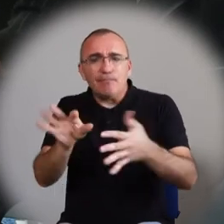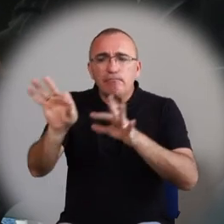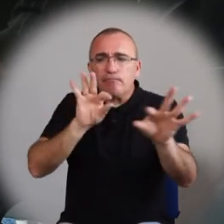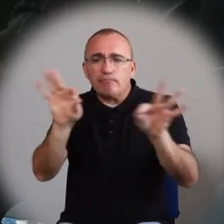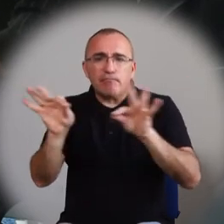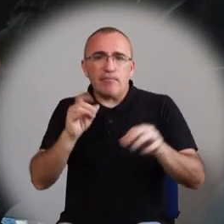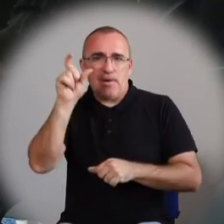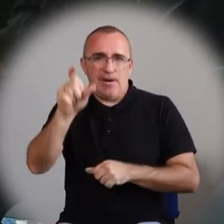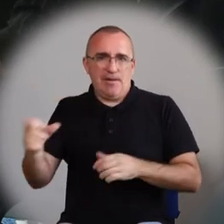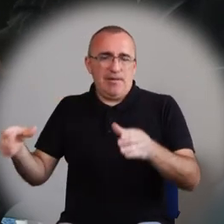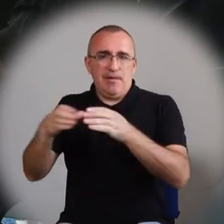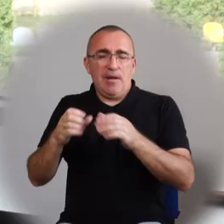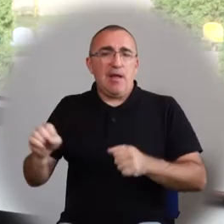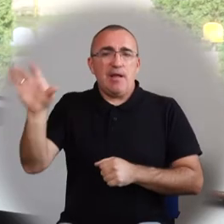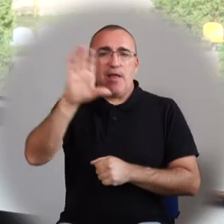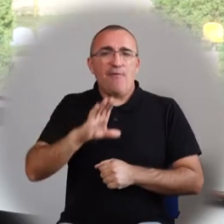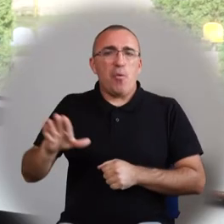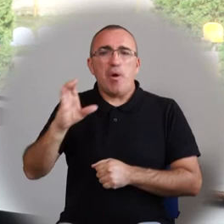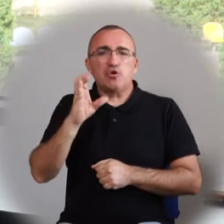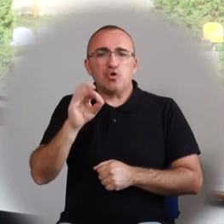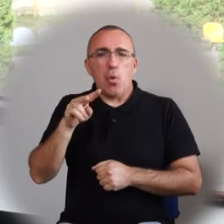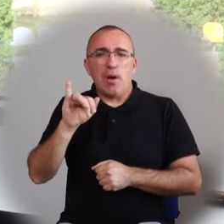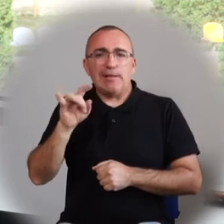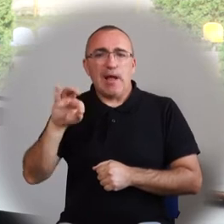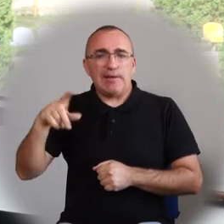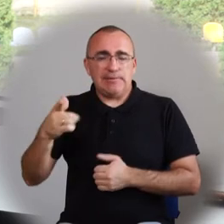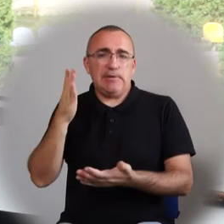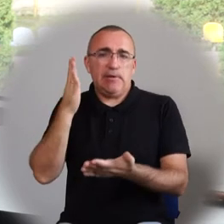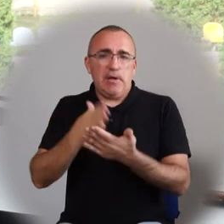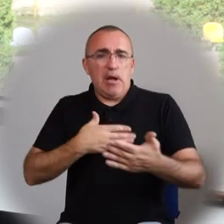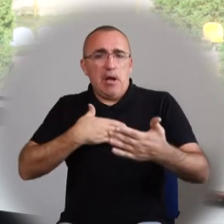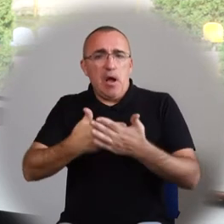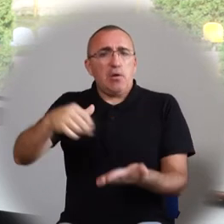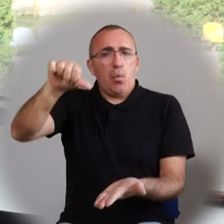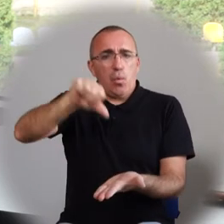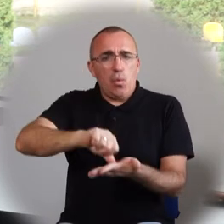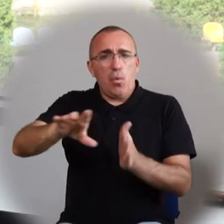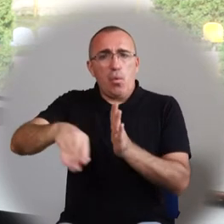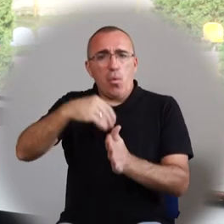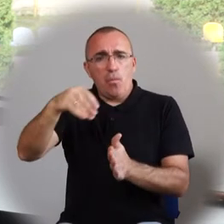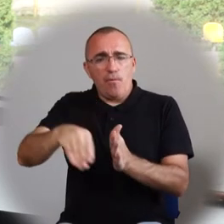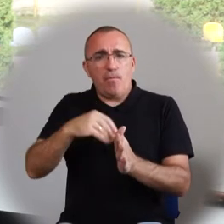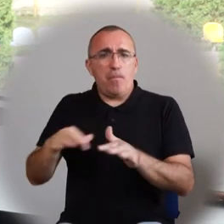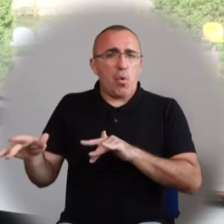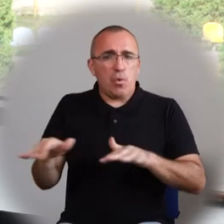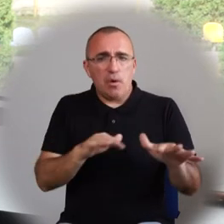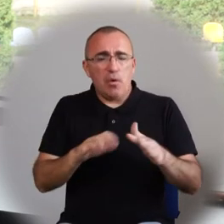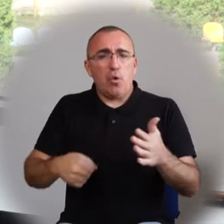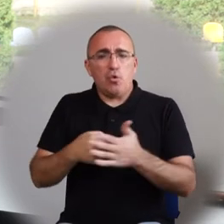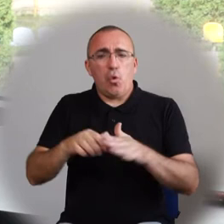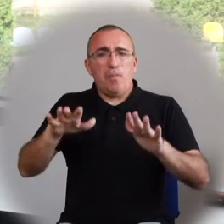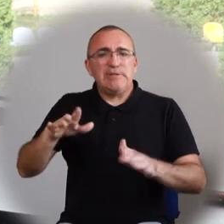якими критеріями ви обирали своїх кандидатів? Європейська солідарність є активним учасником